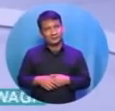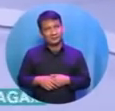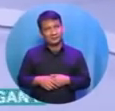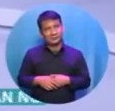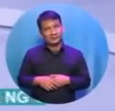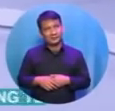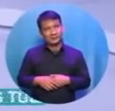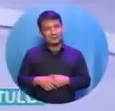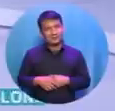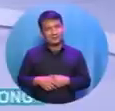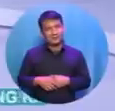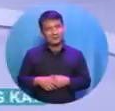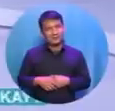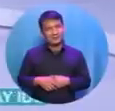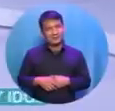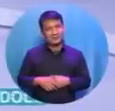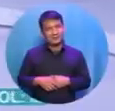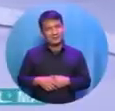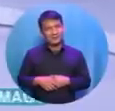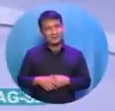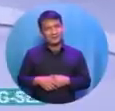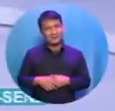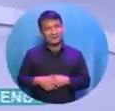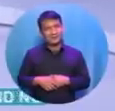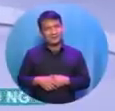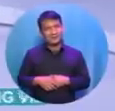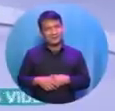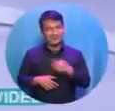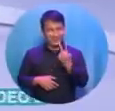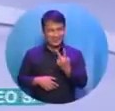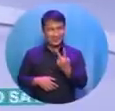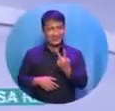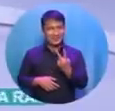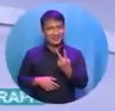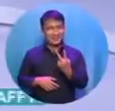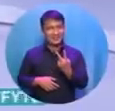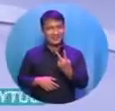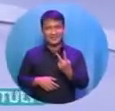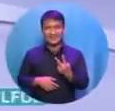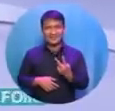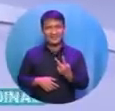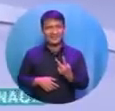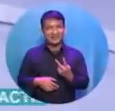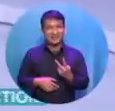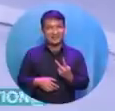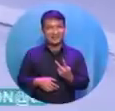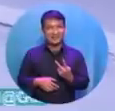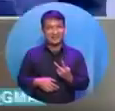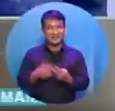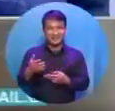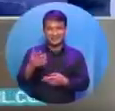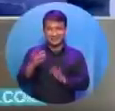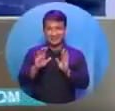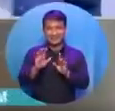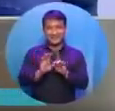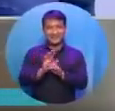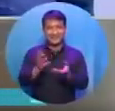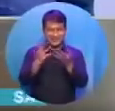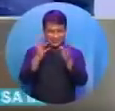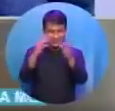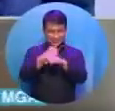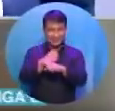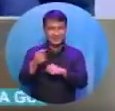bagong bida. Kayo, pag nakita niyo ng dalawa, scared na kayo. Ito yung dalawang bagong bida. Ito yung mga bida natin. Bago tayo